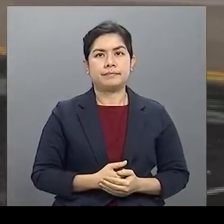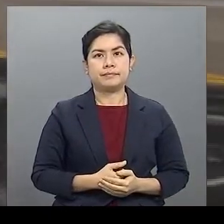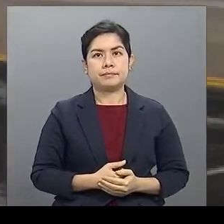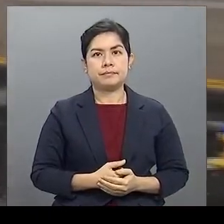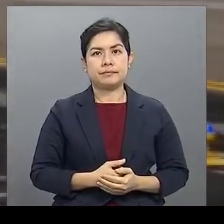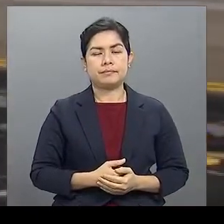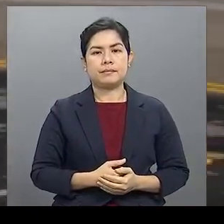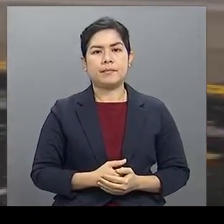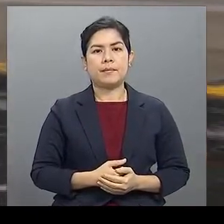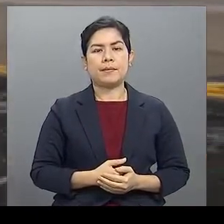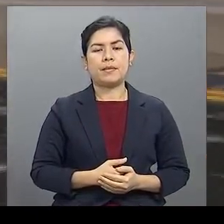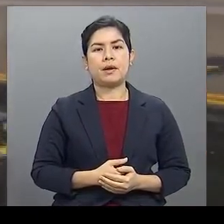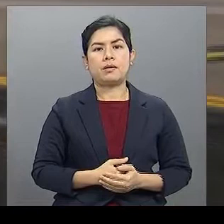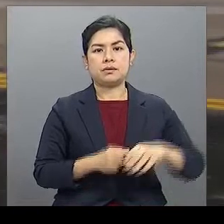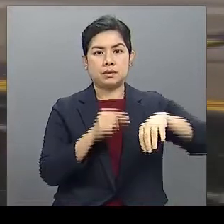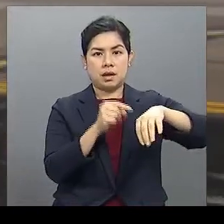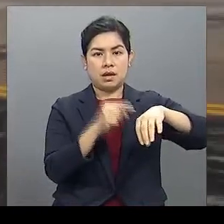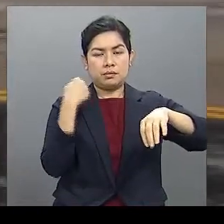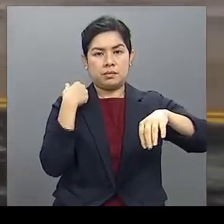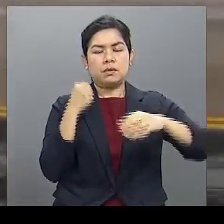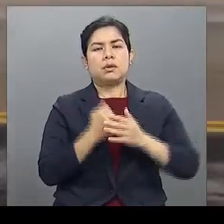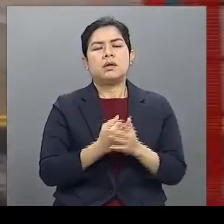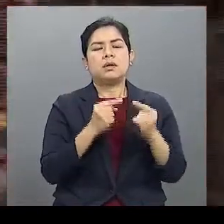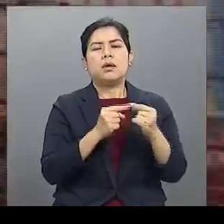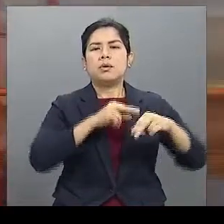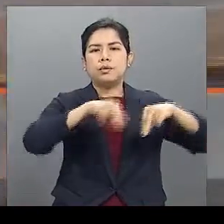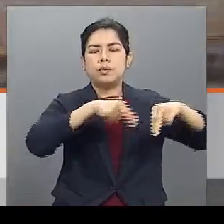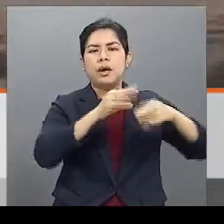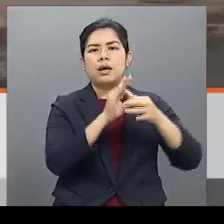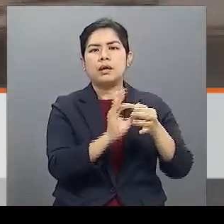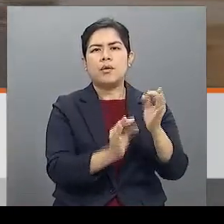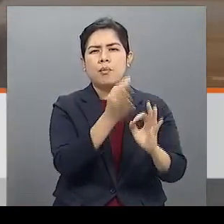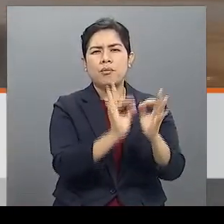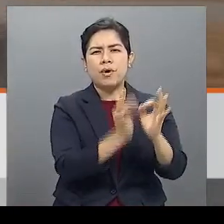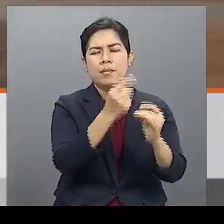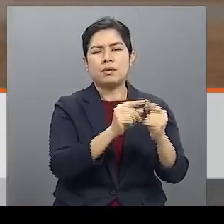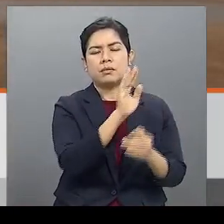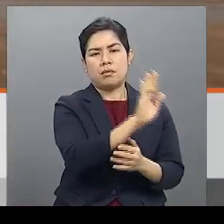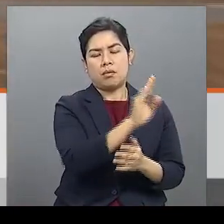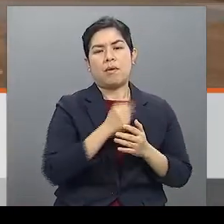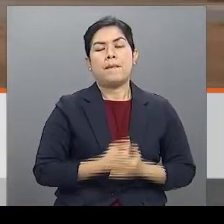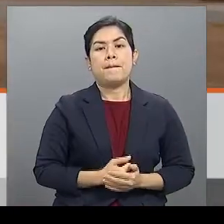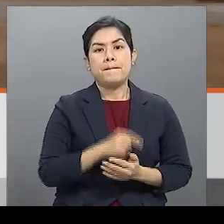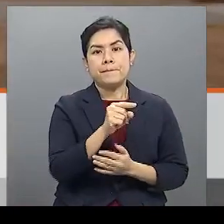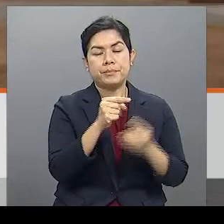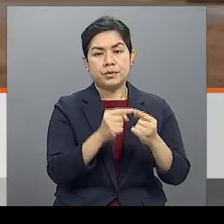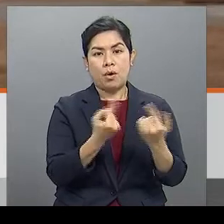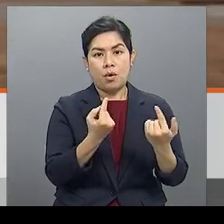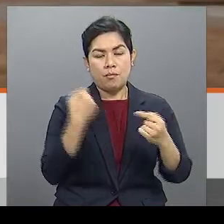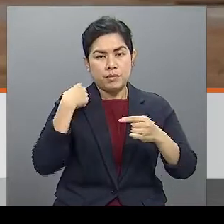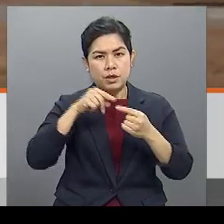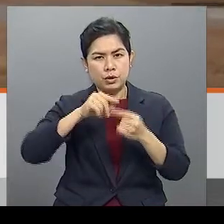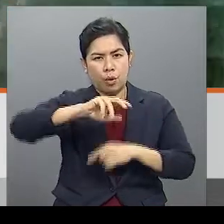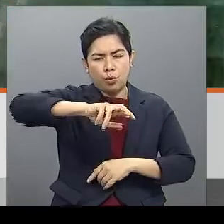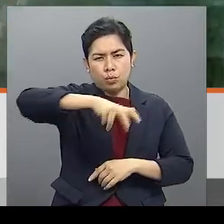กองบัญชาการควบคุมสถานการณ์ไฟป่าหมอกควันและฝุ่นละอองภาคเหนือกองทัพภาคที่3ส่วนหน้าส่งอากาศยานไร้คนขับหน้า